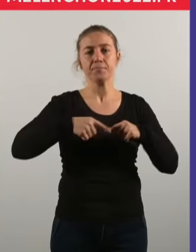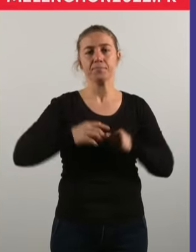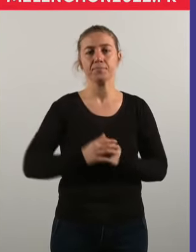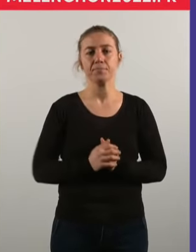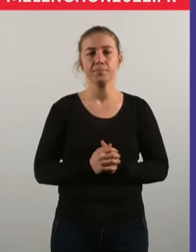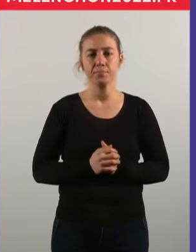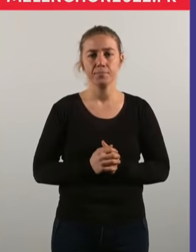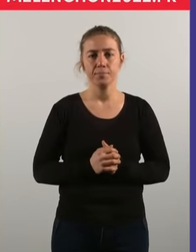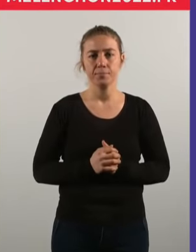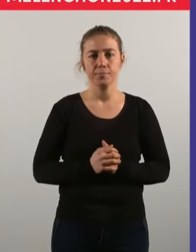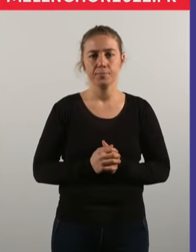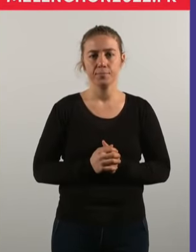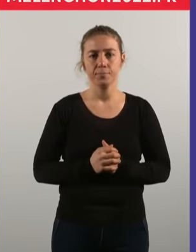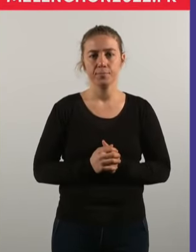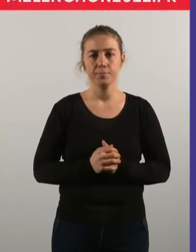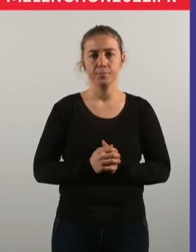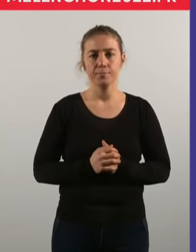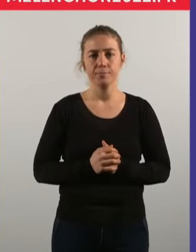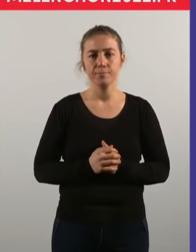Ce sera d'abord la verticalité.